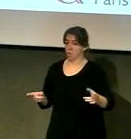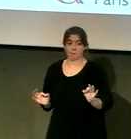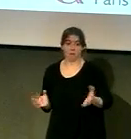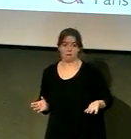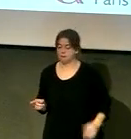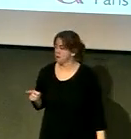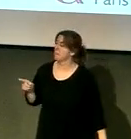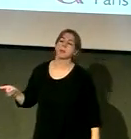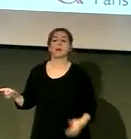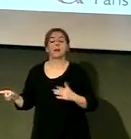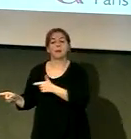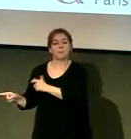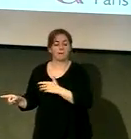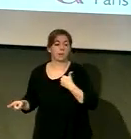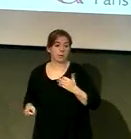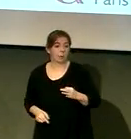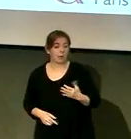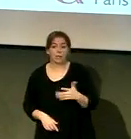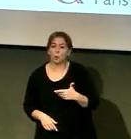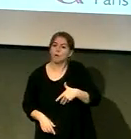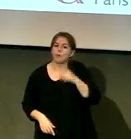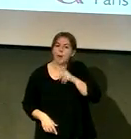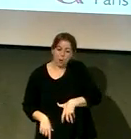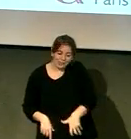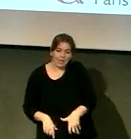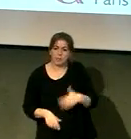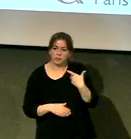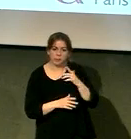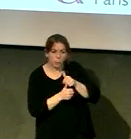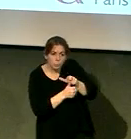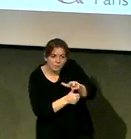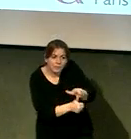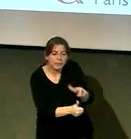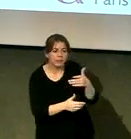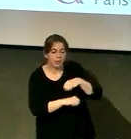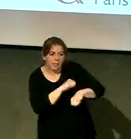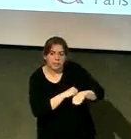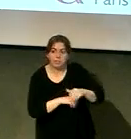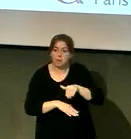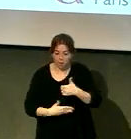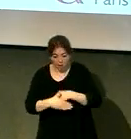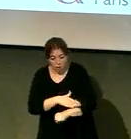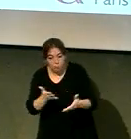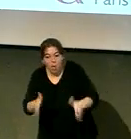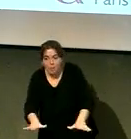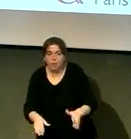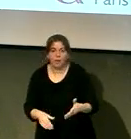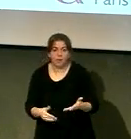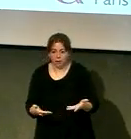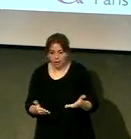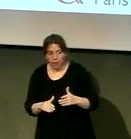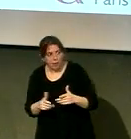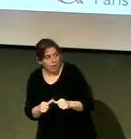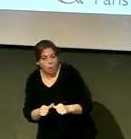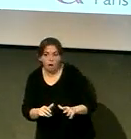enceinte, mais après l'accouchement, c'est un autre chapitre, peut-être une autre invitation, un autre temps de discussion, mais on n'a